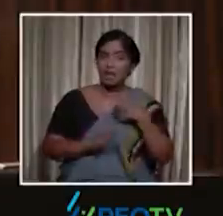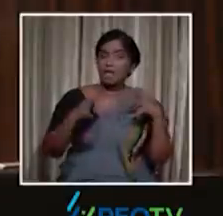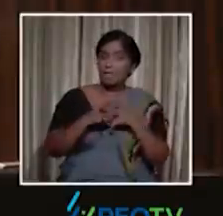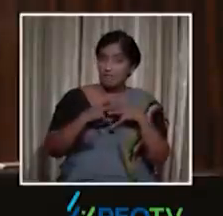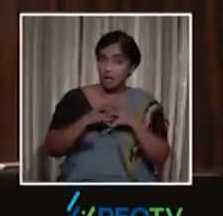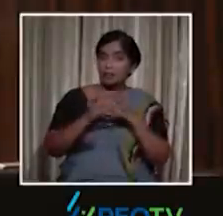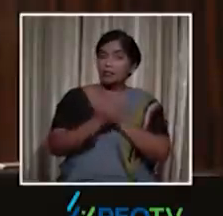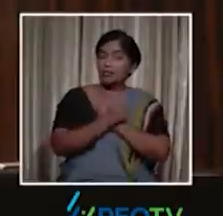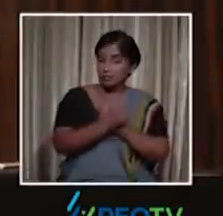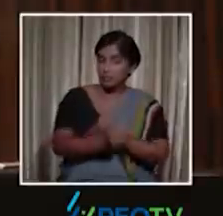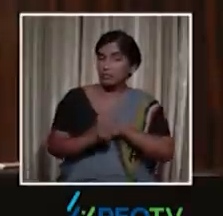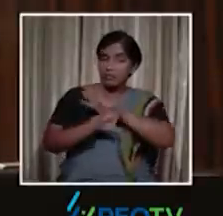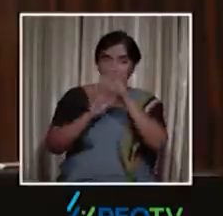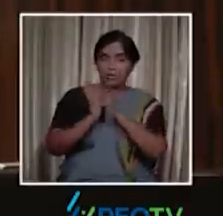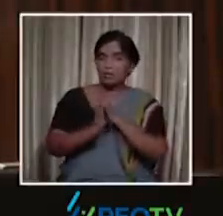सभा